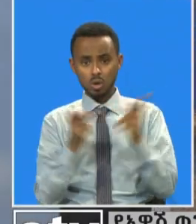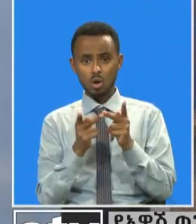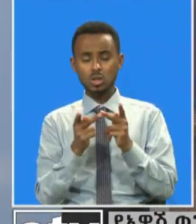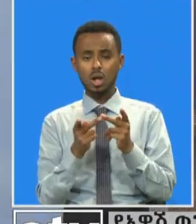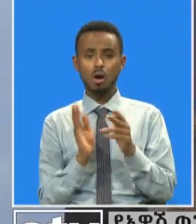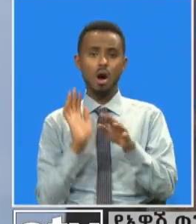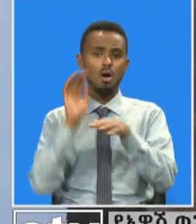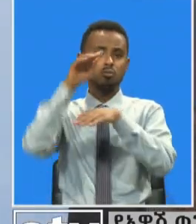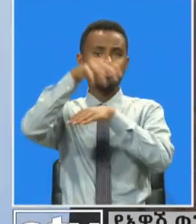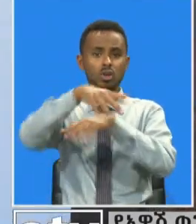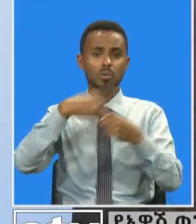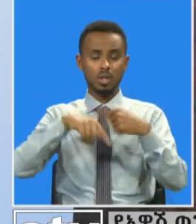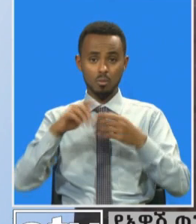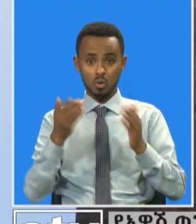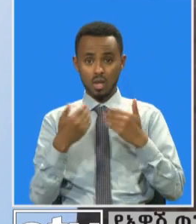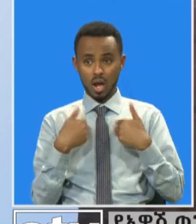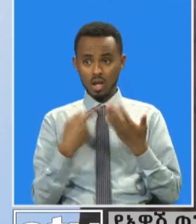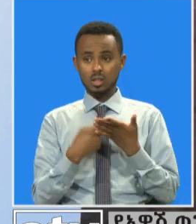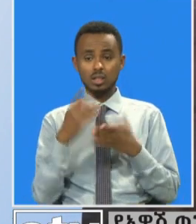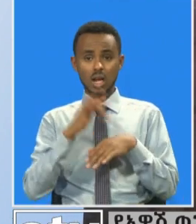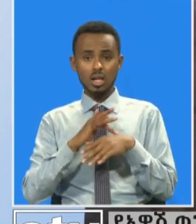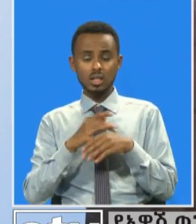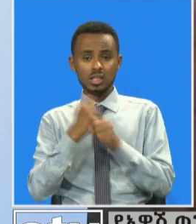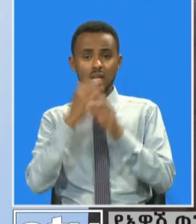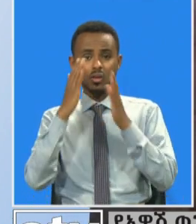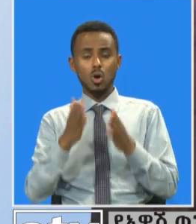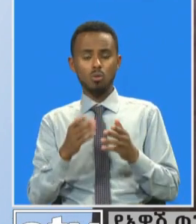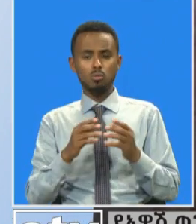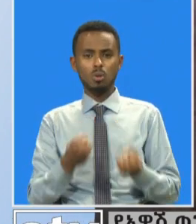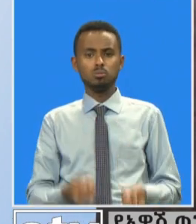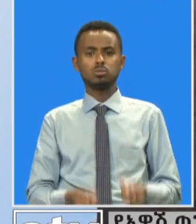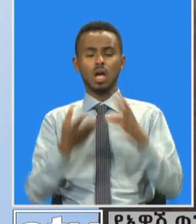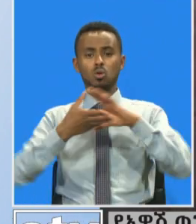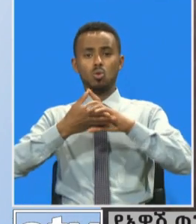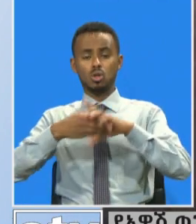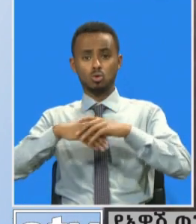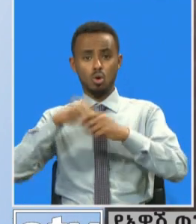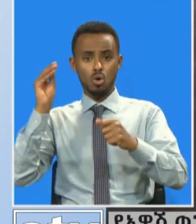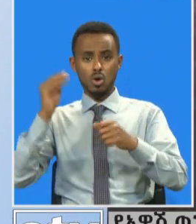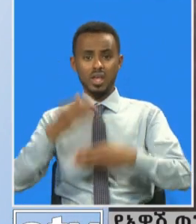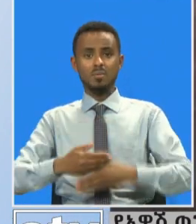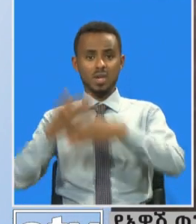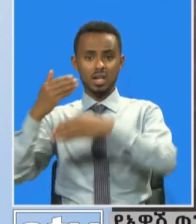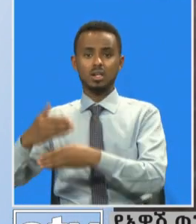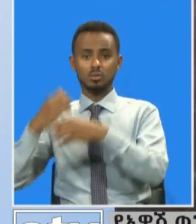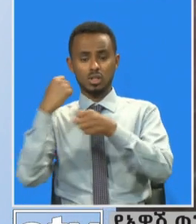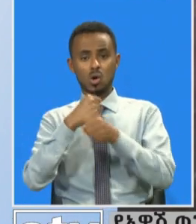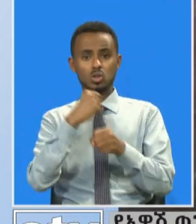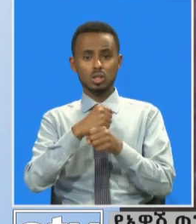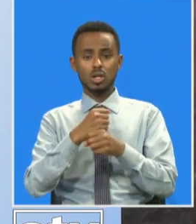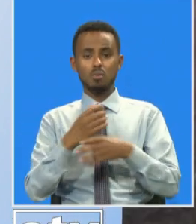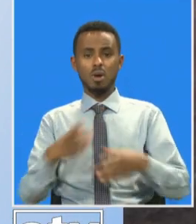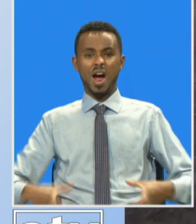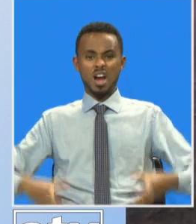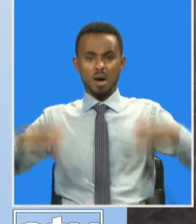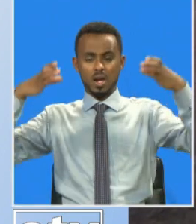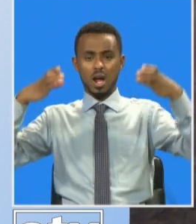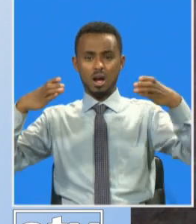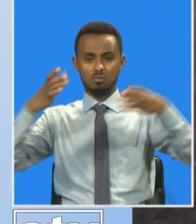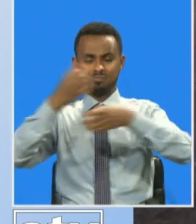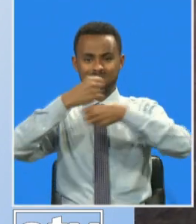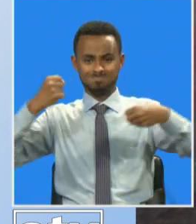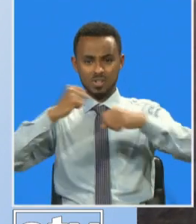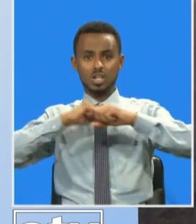የመስበር አዝማሚያ ያሳየበት ቦታ ላይ ያው ሰራተኛ በነቂስ ወጥቶ የመገደብ ስራዎችም በማዳበሪያ የዳይኩን